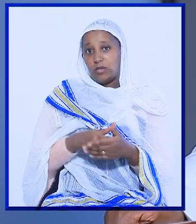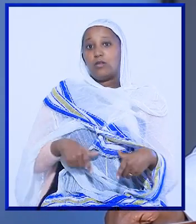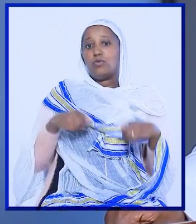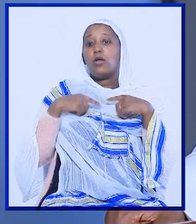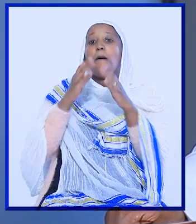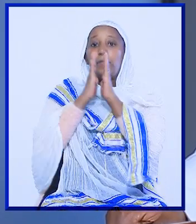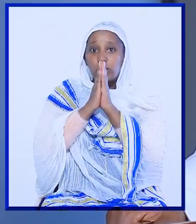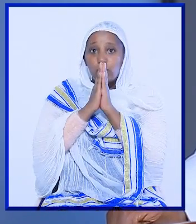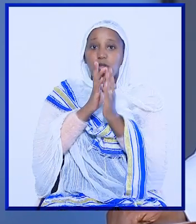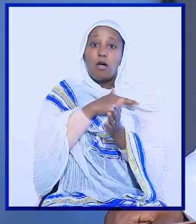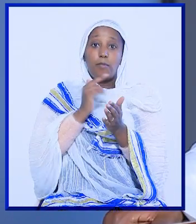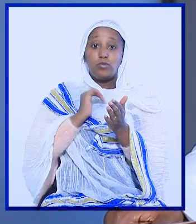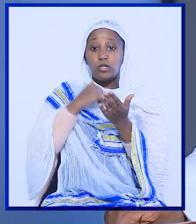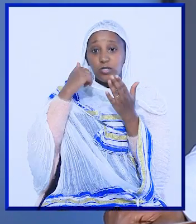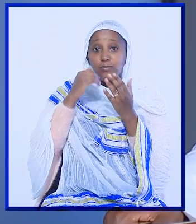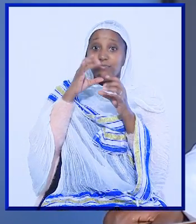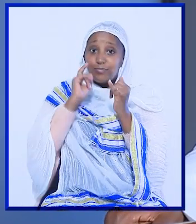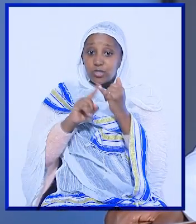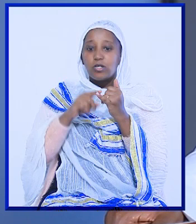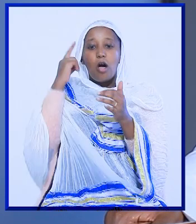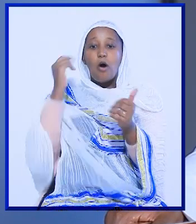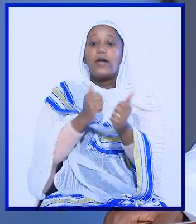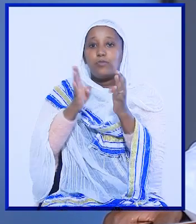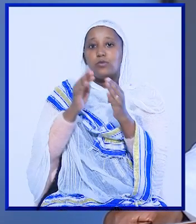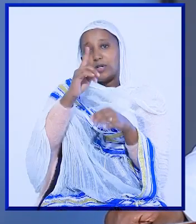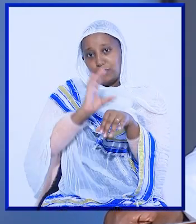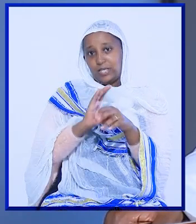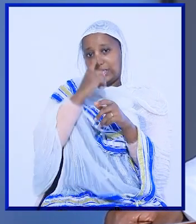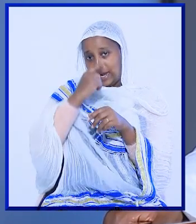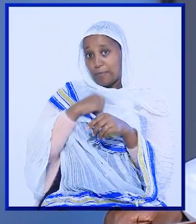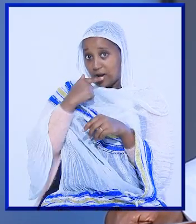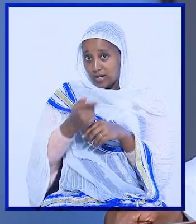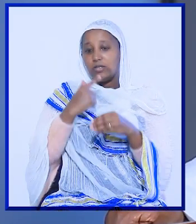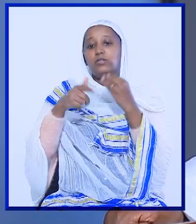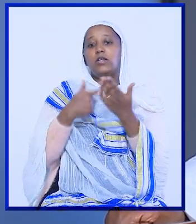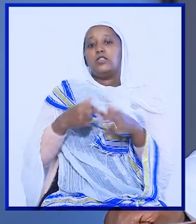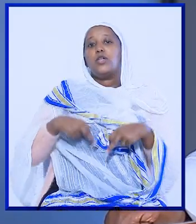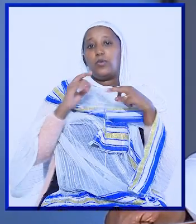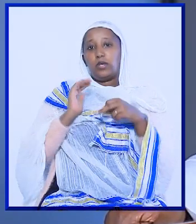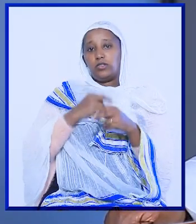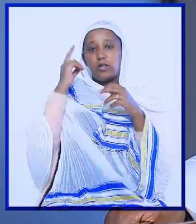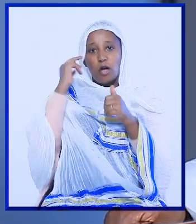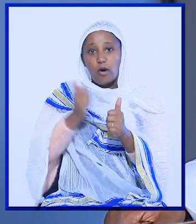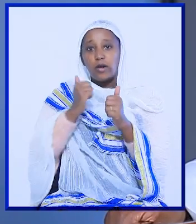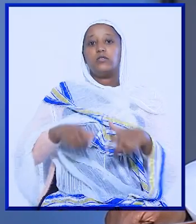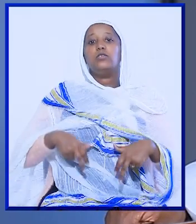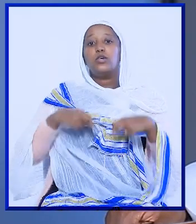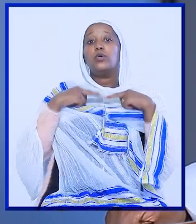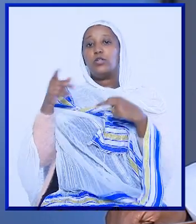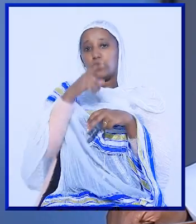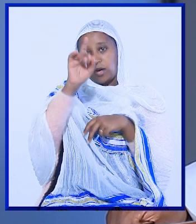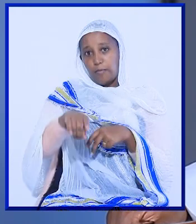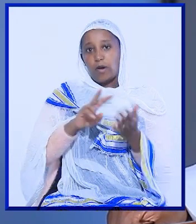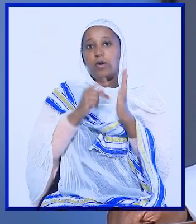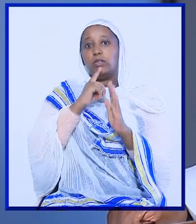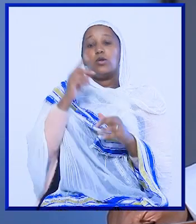በሃይማኖታቸው ጸንተናል። በጸሎት ሃይማኖታችን መደምደሚያ ሐዋርያት በሰበሰቧት በአንዲት ቤተክርስቲያን እናምናለን ነው ምንለው። ስለዚህ ህይወታችን የሐዋርያትን